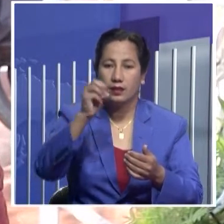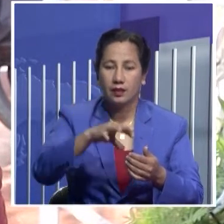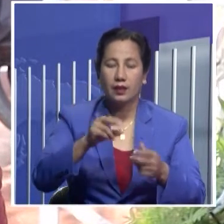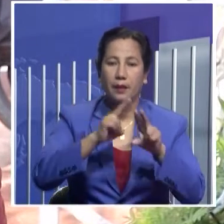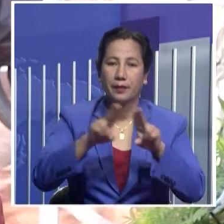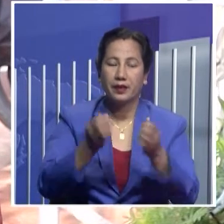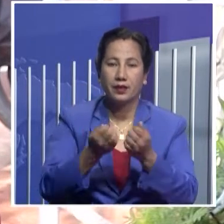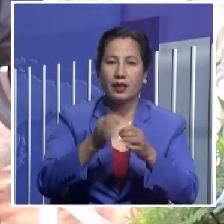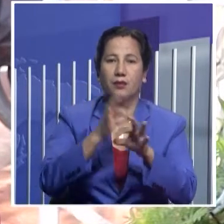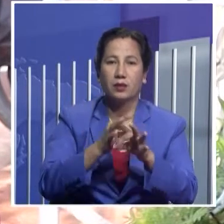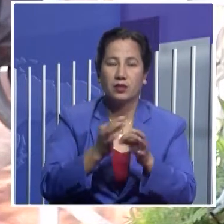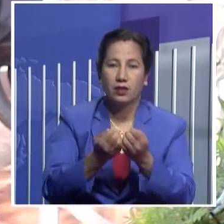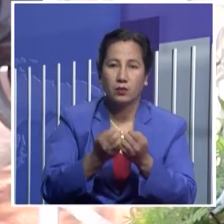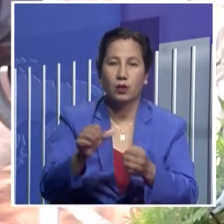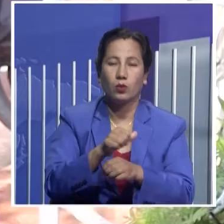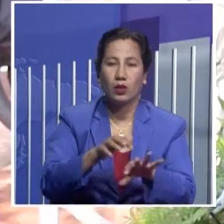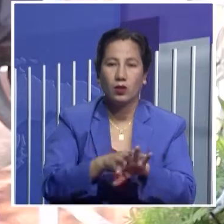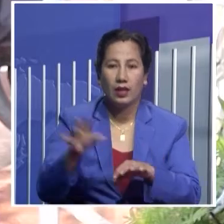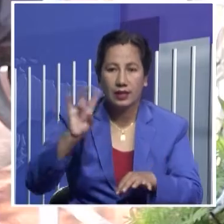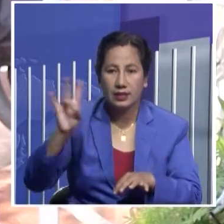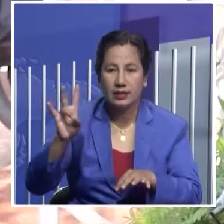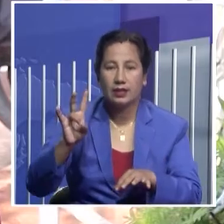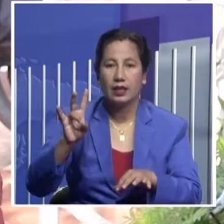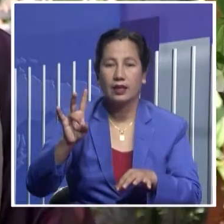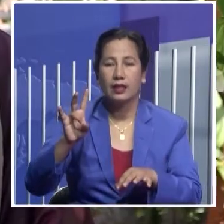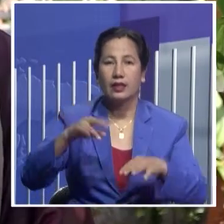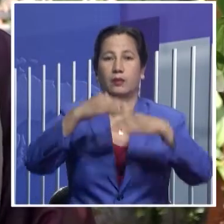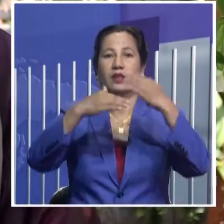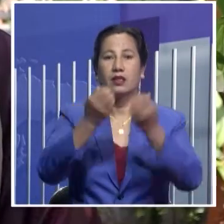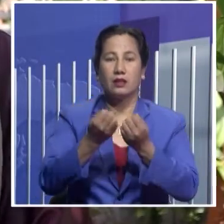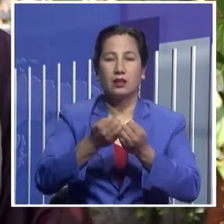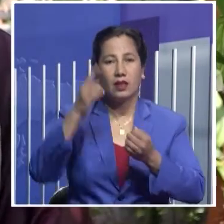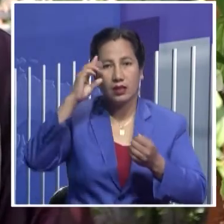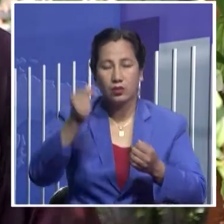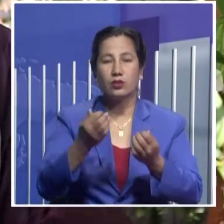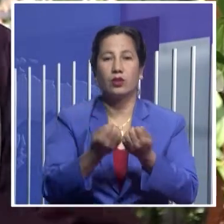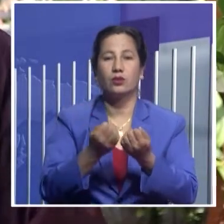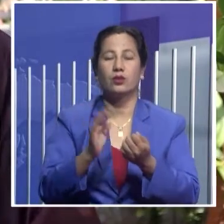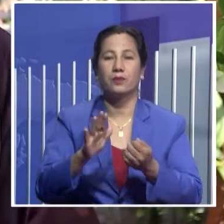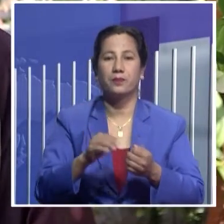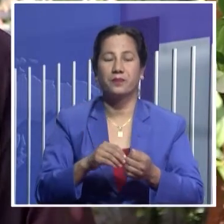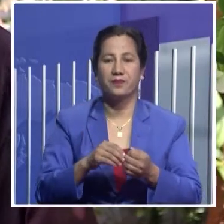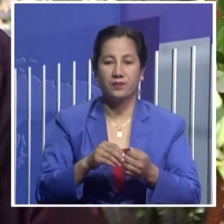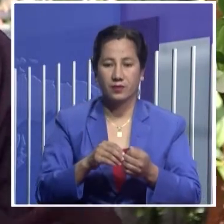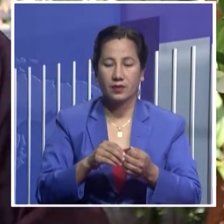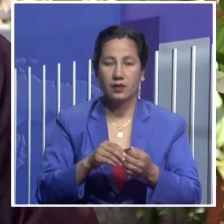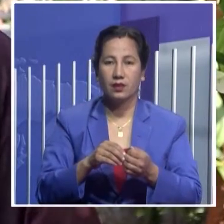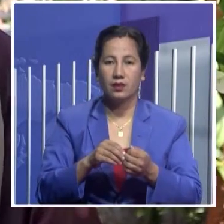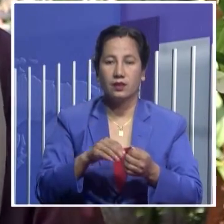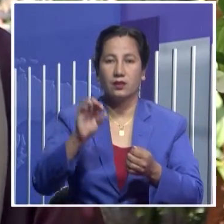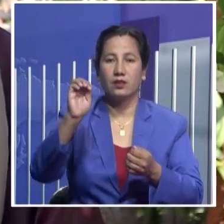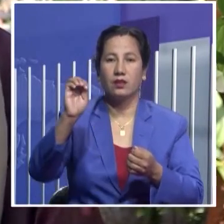पढाउनको लागि व्यवस्था गरिदिएको भए उहाँहरूलाई पनि शिक्षा आर्जन गर्नलाई सजिलो हुन्थ्यो। भूमिहीन र सुकुम्बासीको लागि एकिन तथ्याङ्क